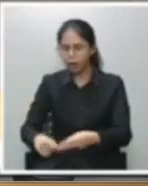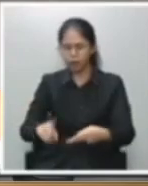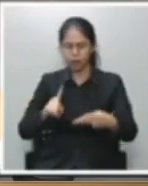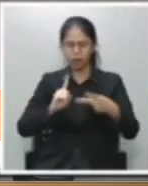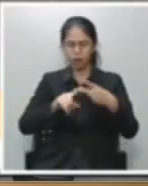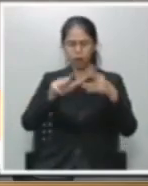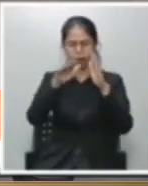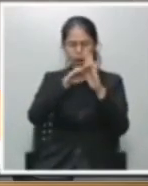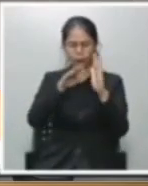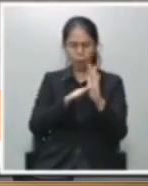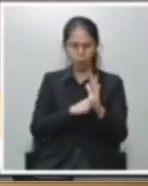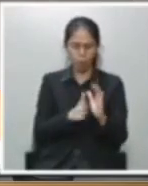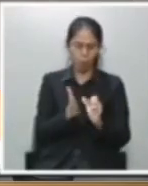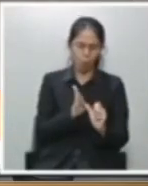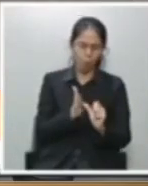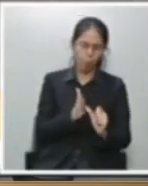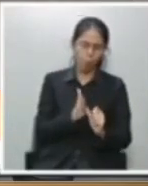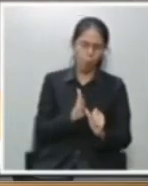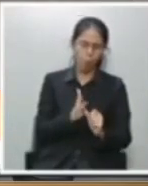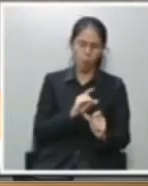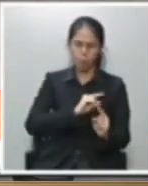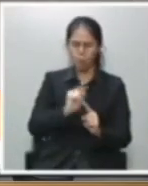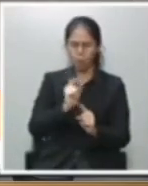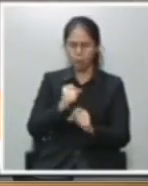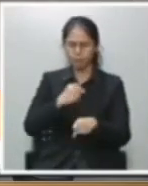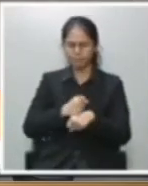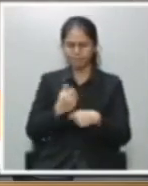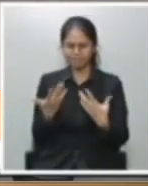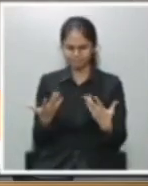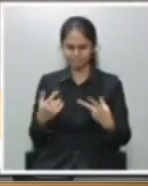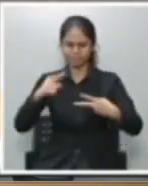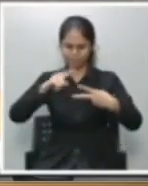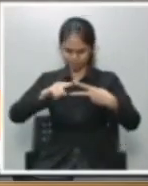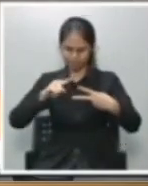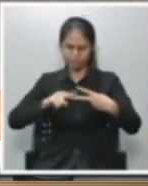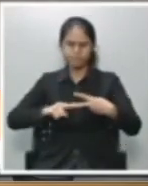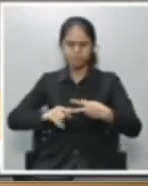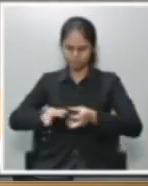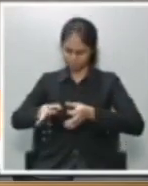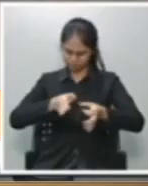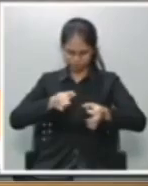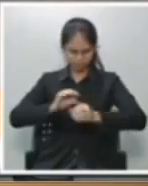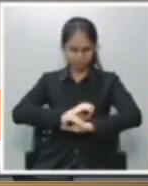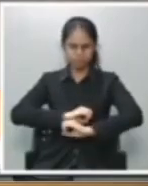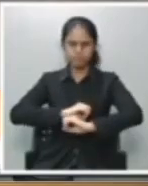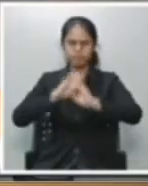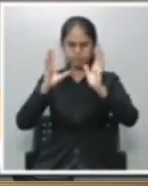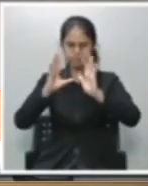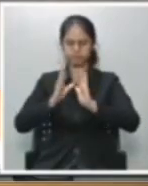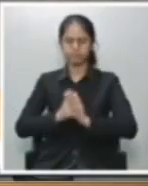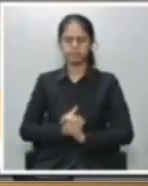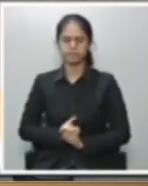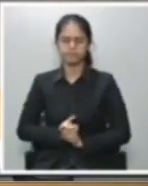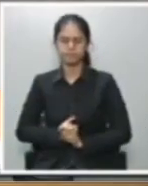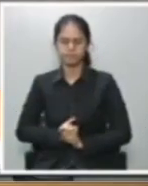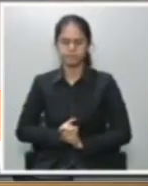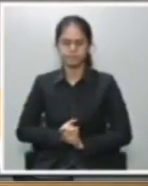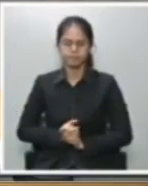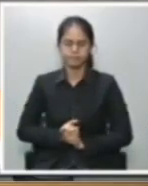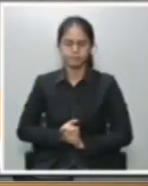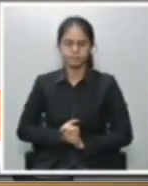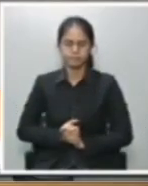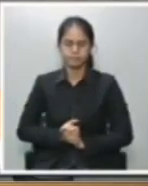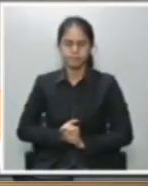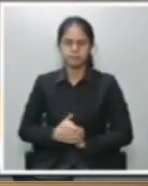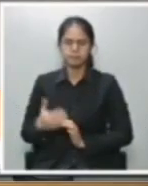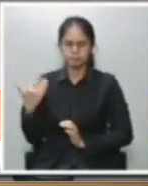าเนี่ยควรจะดำรงอยู่อย่างไรทั้งสองอันนี้ต้องพูดให้เห็นภาพนะครับท่านประธานครับท่านครับ